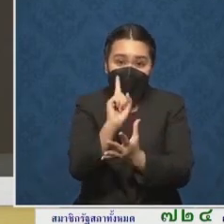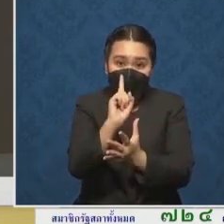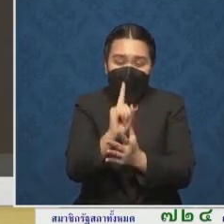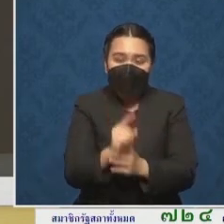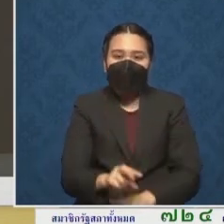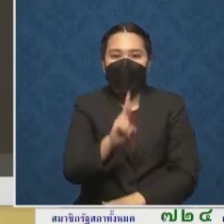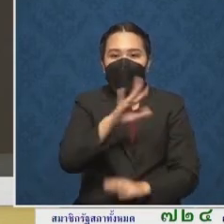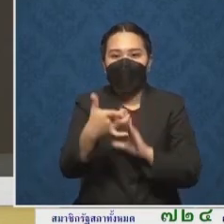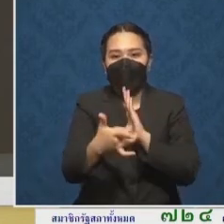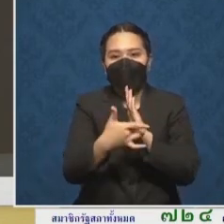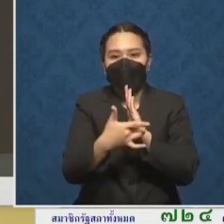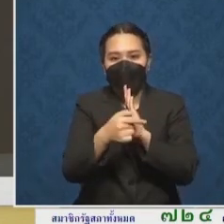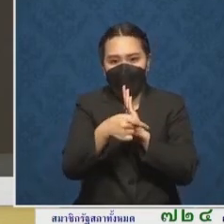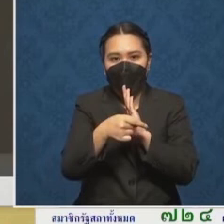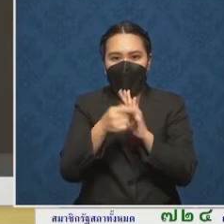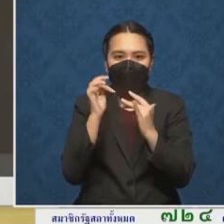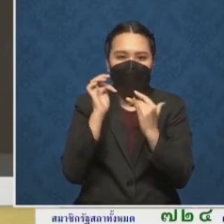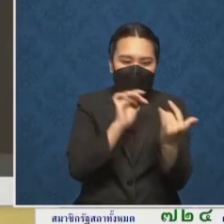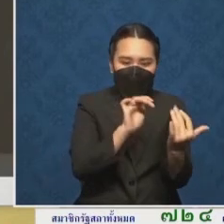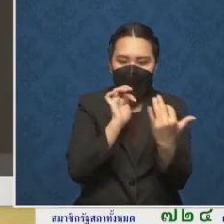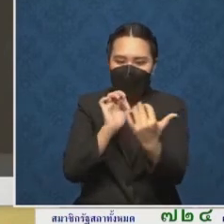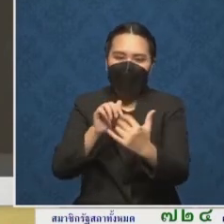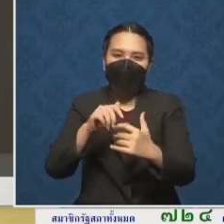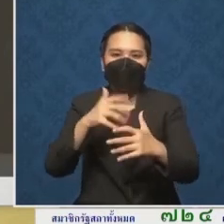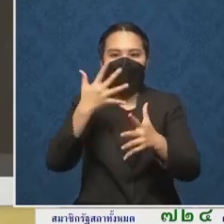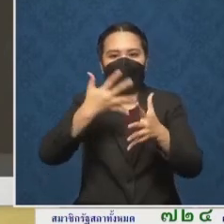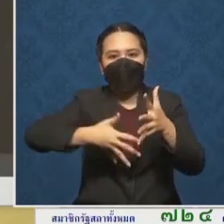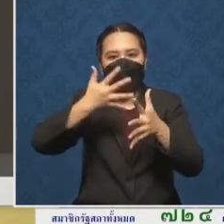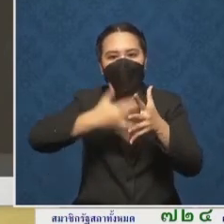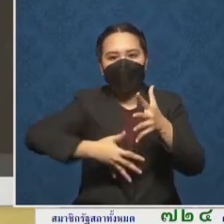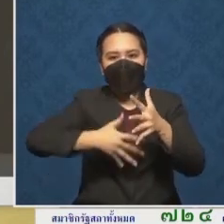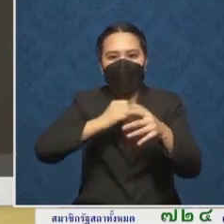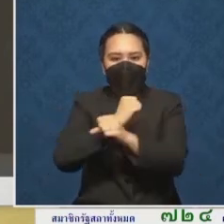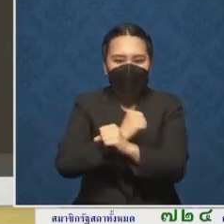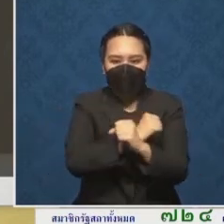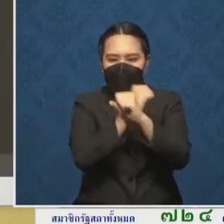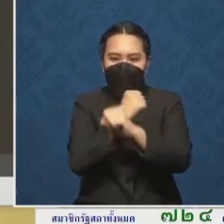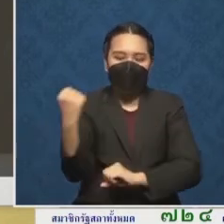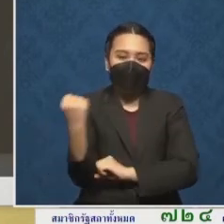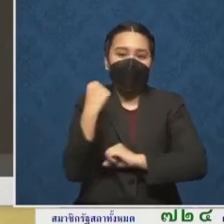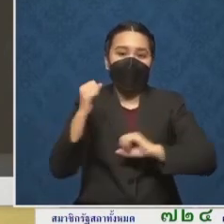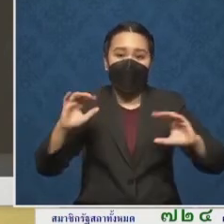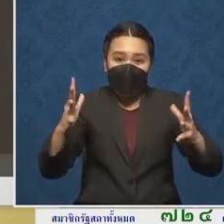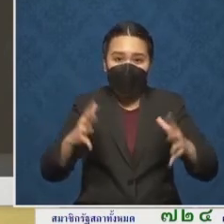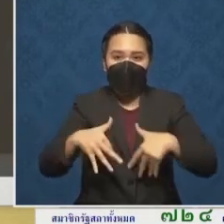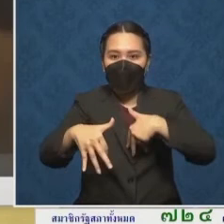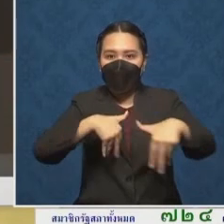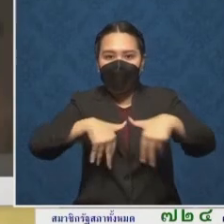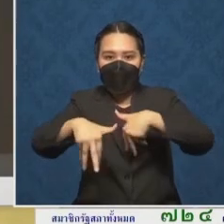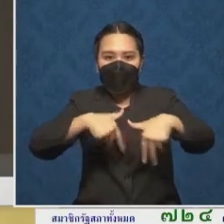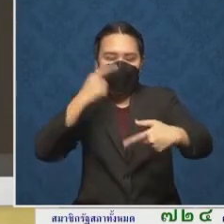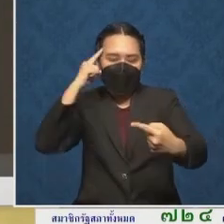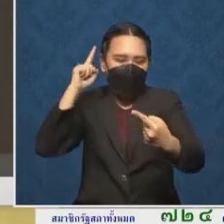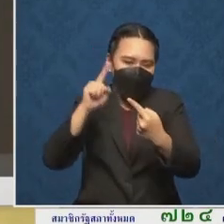ระบบอิเล็กทรอนิกส์ที่นำมาใช้ไม่สามารถสื่อสารกันได้มีความปลอดภัยต่ำและประชาชนเข้าถึ